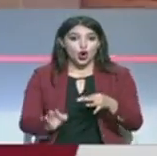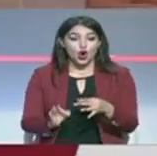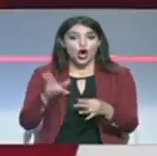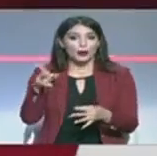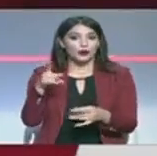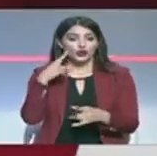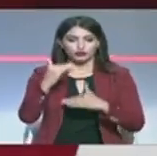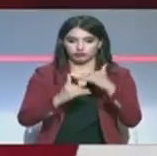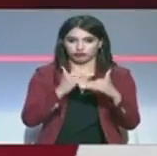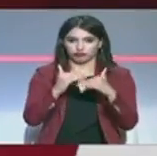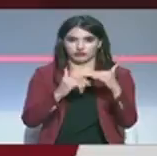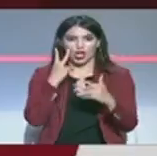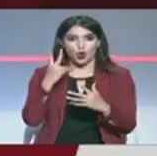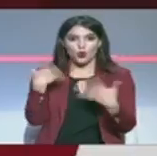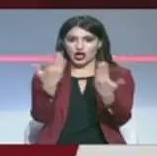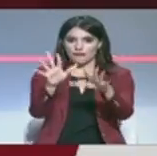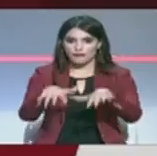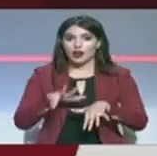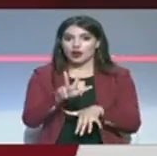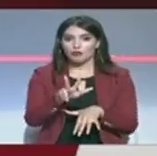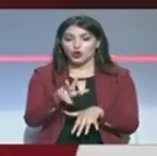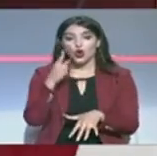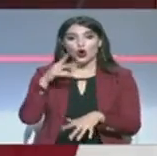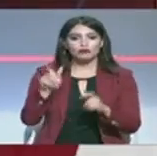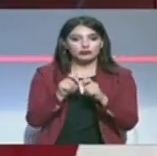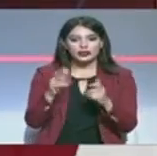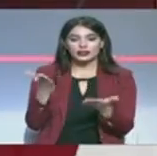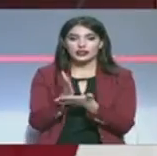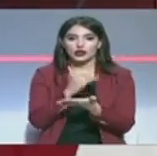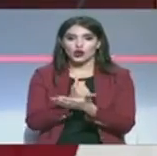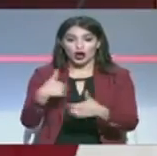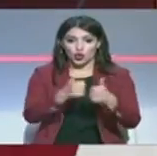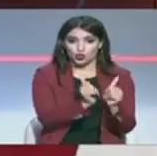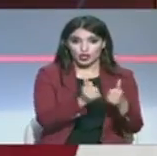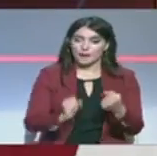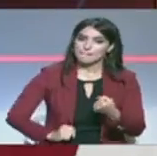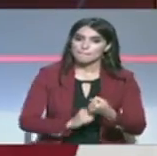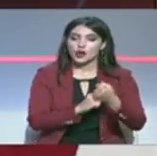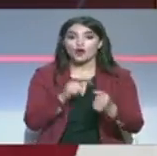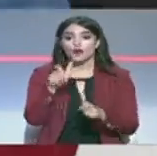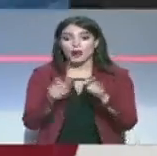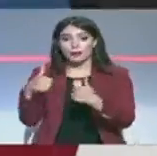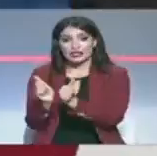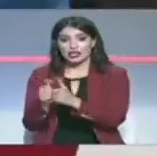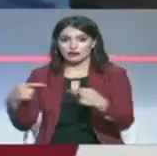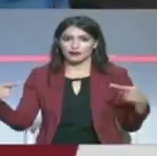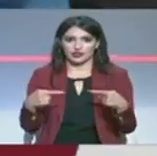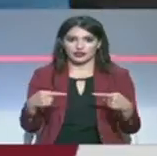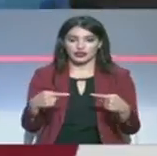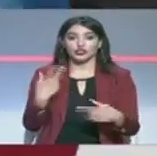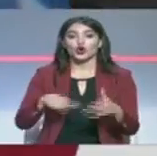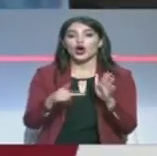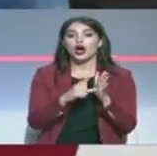على ضوئها التموقع تحت قبة البرلمان، وتصنف الكتل إلى داعمة للحكومة ومعارضة لها، إذ ينص